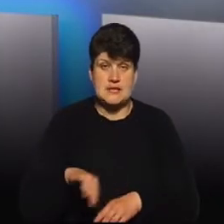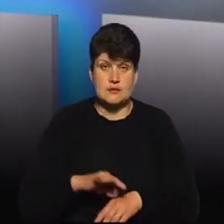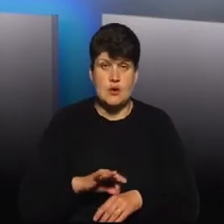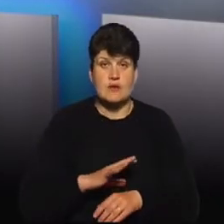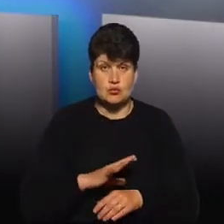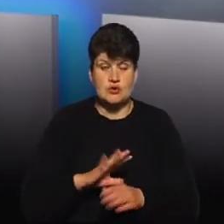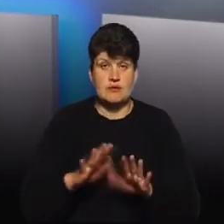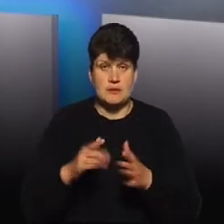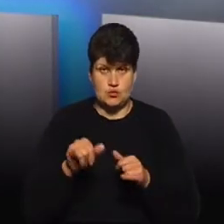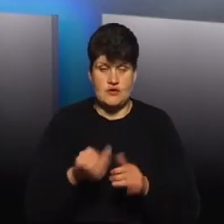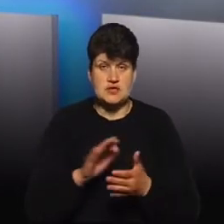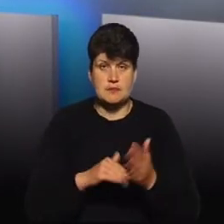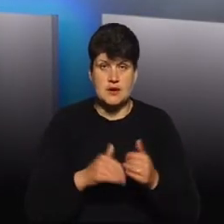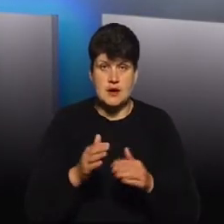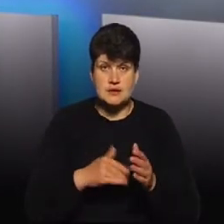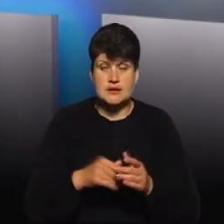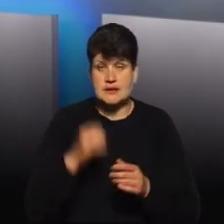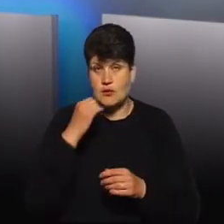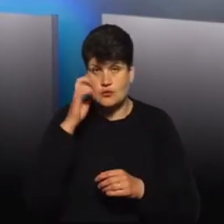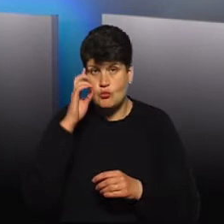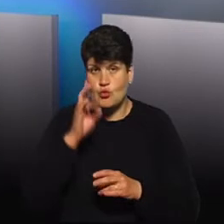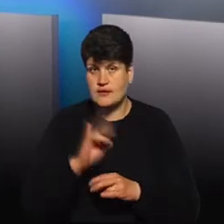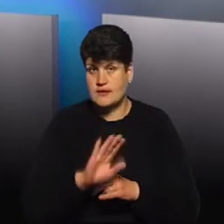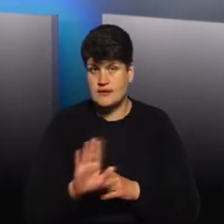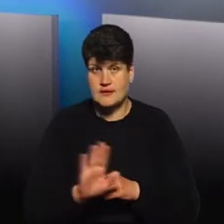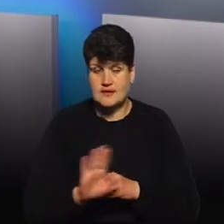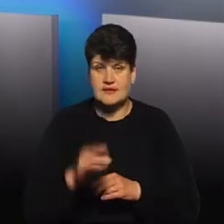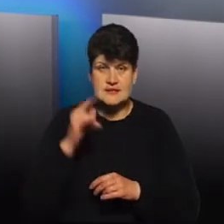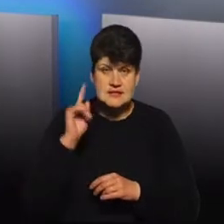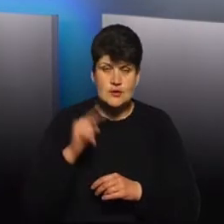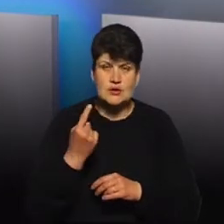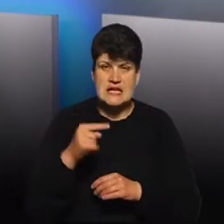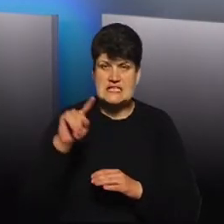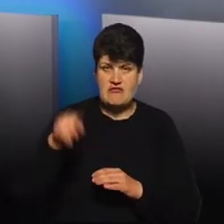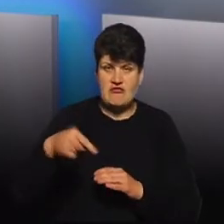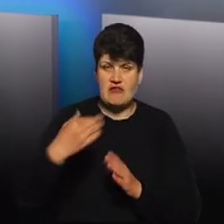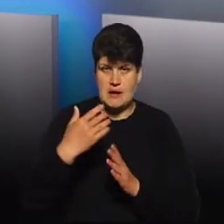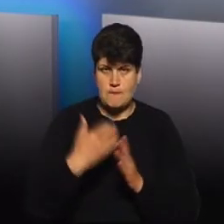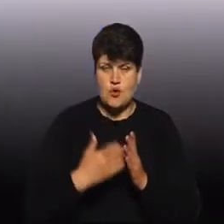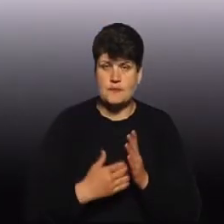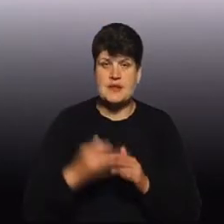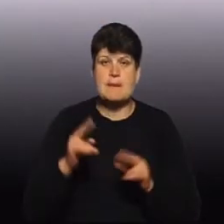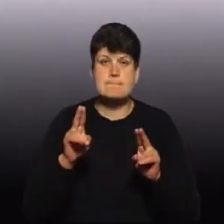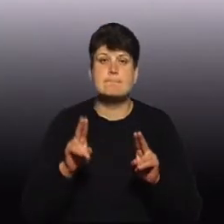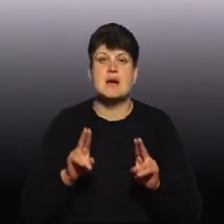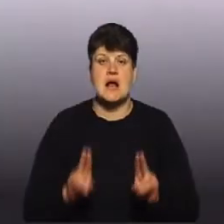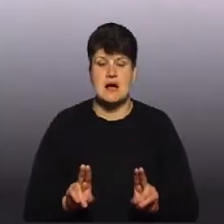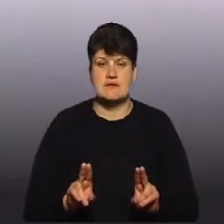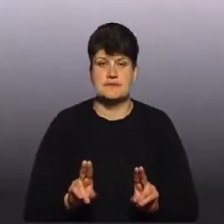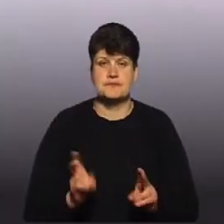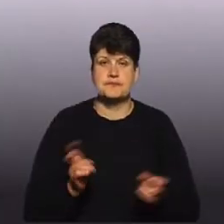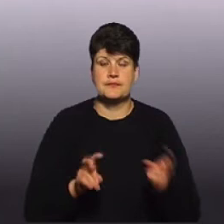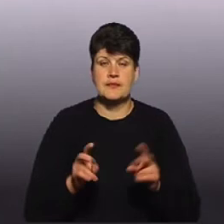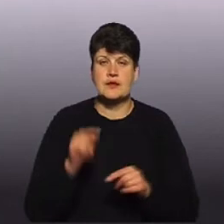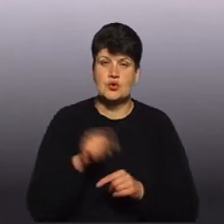люди хворіють? Слава Богу, ні, тому що ви знаєте, що однією із вимог, однією із правил відвідання тієї чи іншої країни